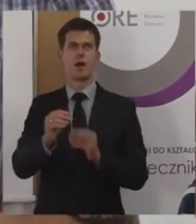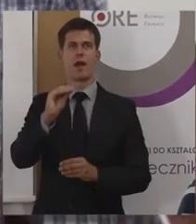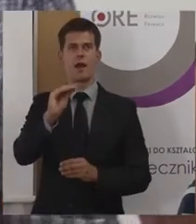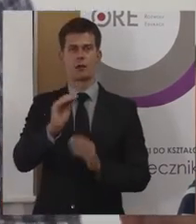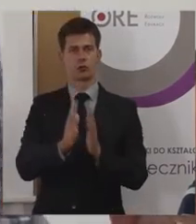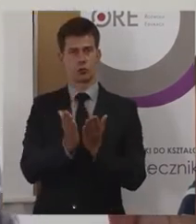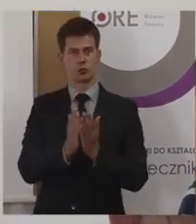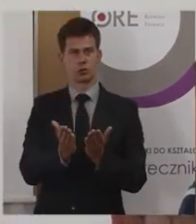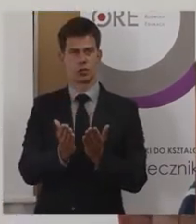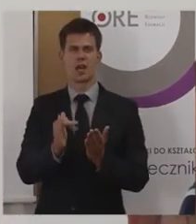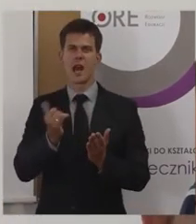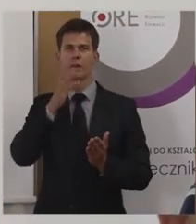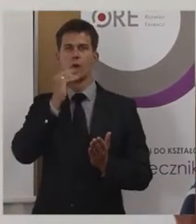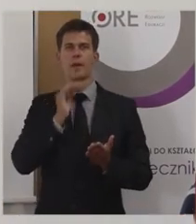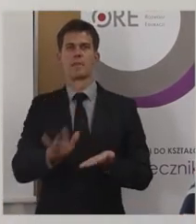kwestia brajlowska?